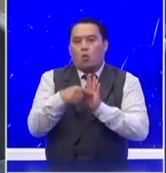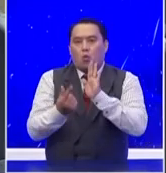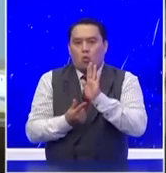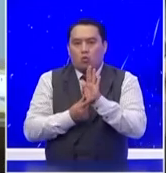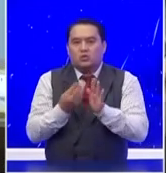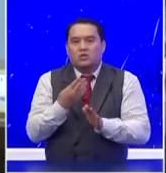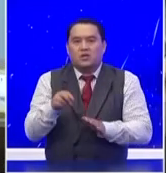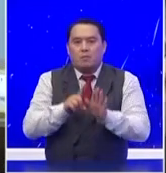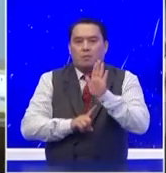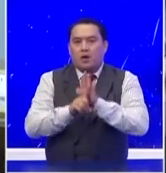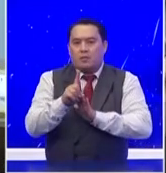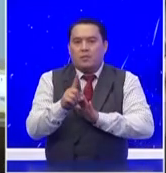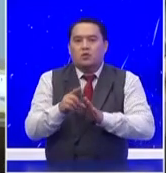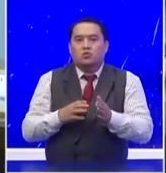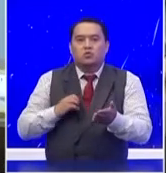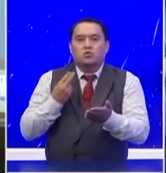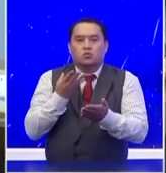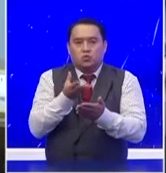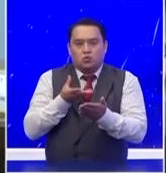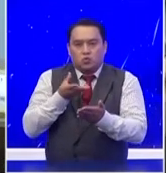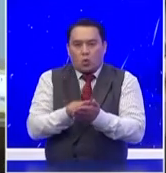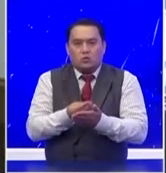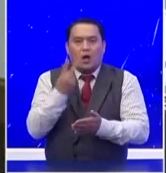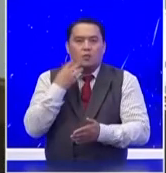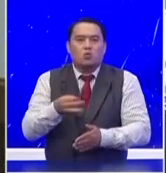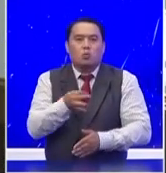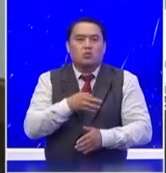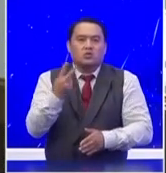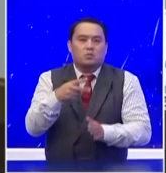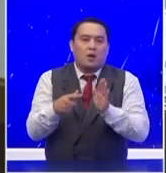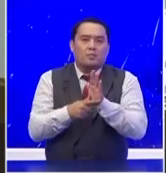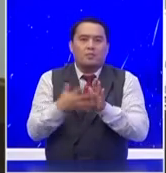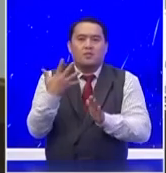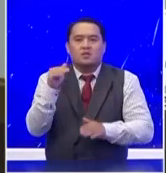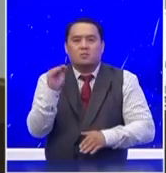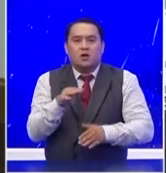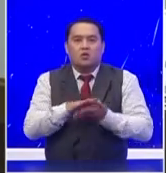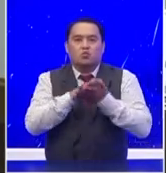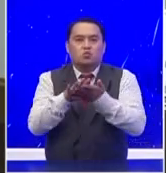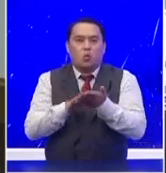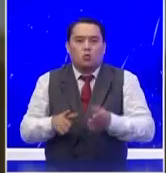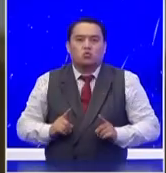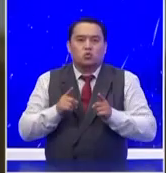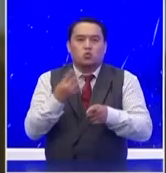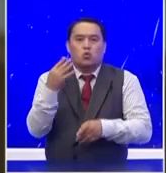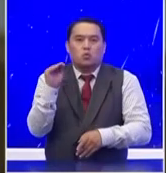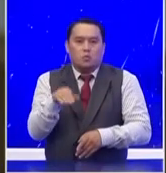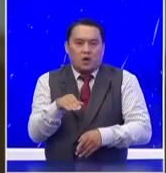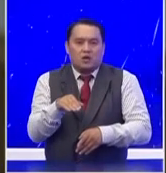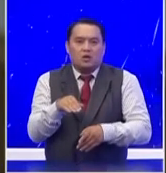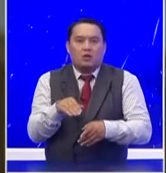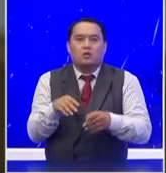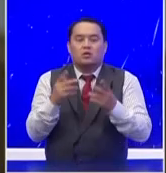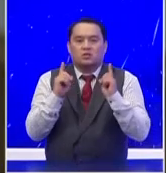17 шілдеден бастап бір жолға әлеуметтік төлемге Алматы облысы бойынша 25 мыңға жуық өтініш түскен. 4 мыңнан астамының